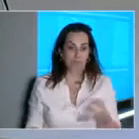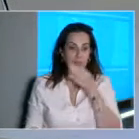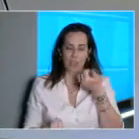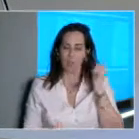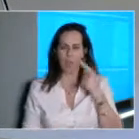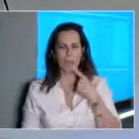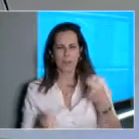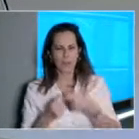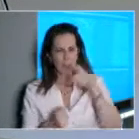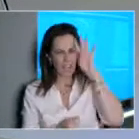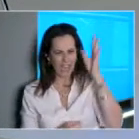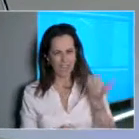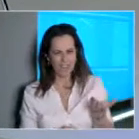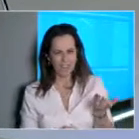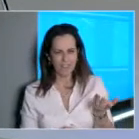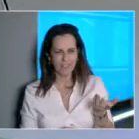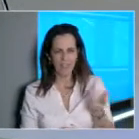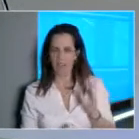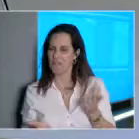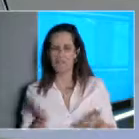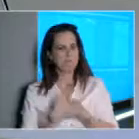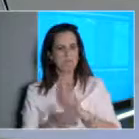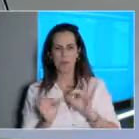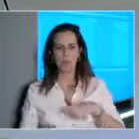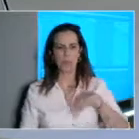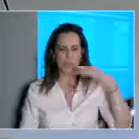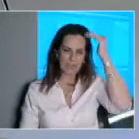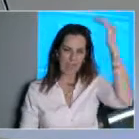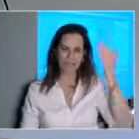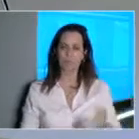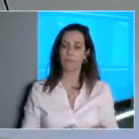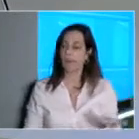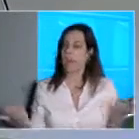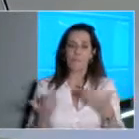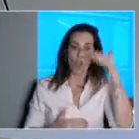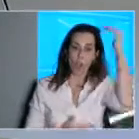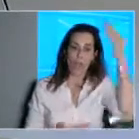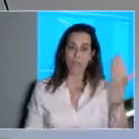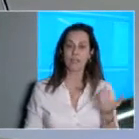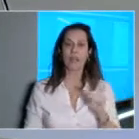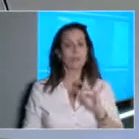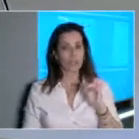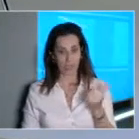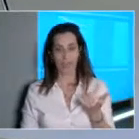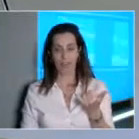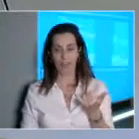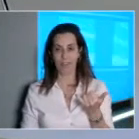מתבטא בעניין האיראני משהו, אני יודע, אבל חוץ מזה לא ממש. אז נמשיך לשאול איפה גנץ, אבל מי שכן